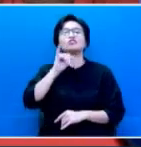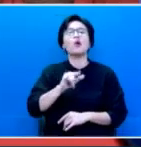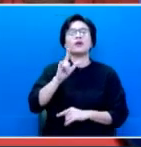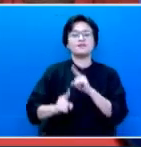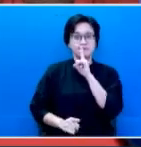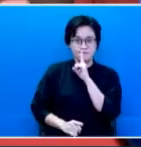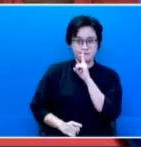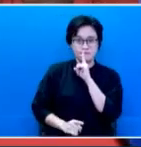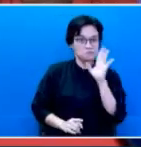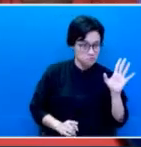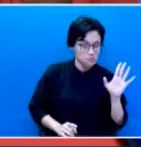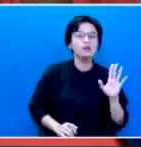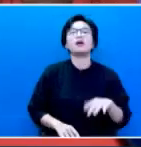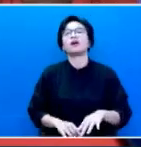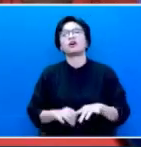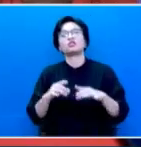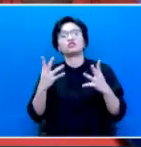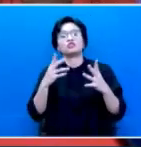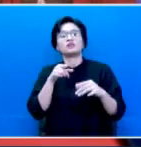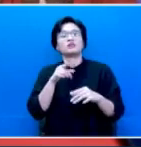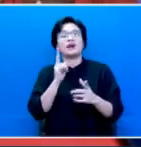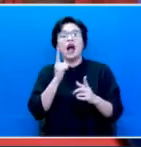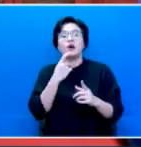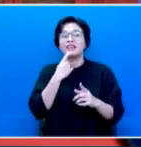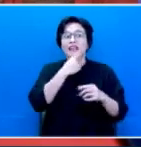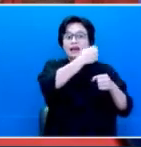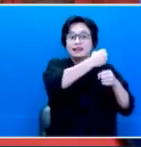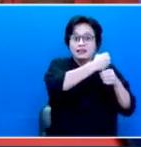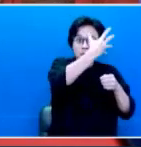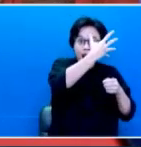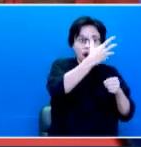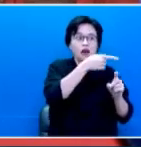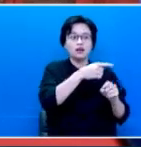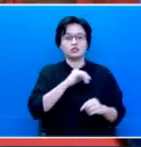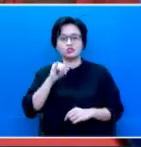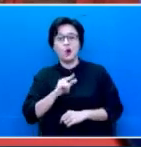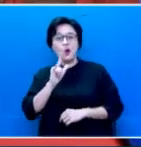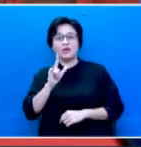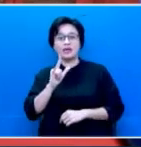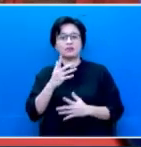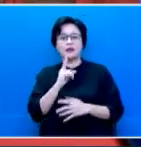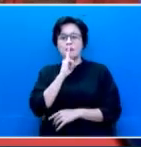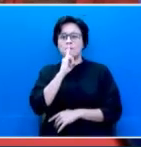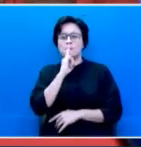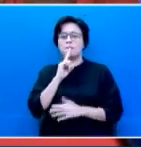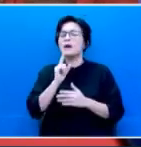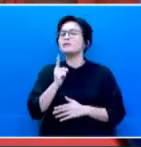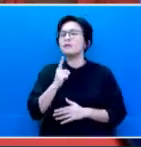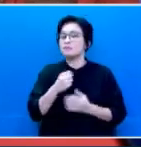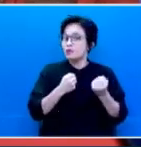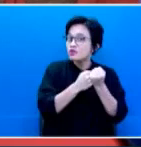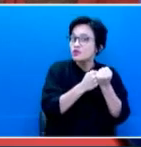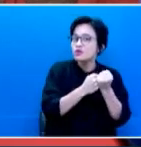e mendukung pencalonan putranya Gibran bungkamnya Jokowi ya atau bentuk netralitas sebagai presiden